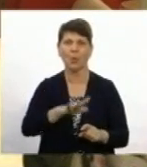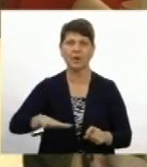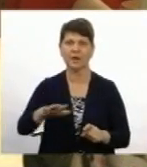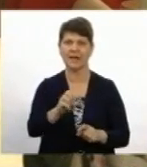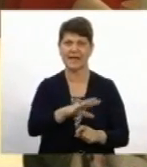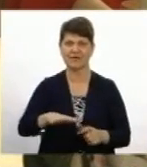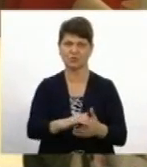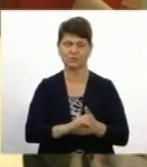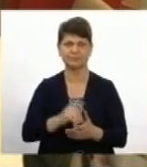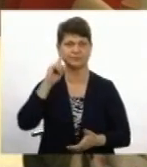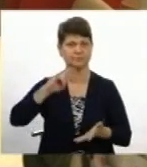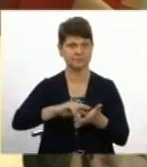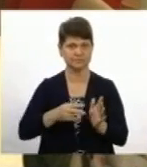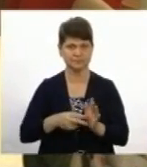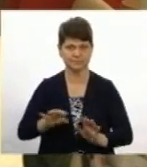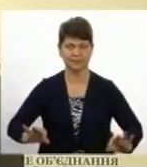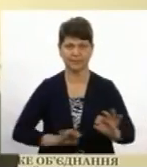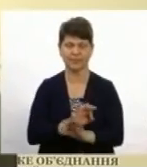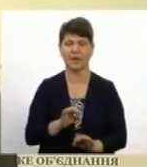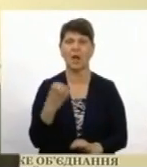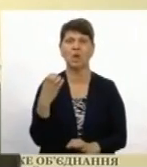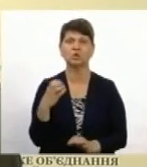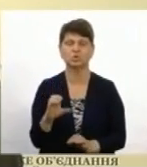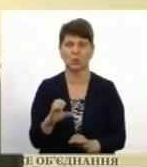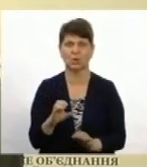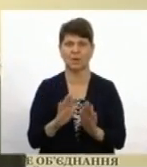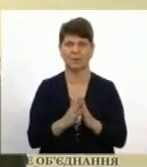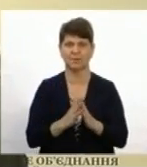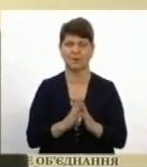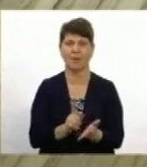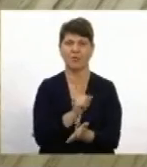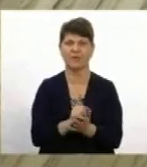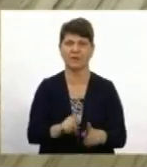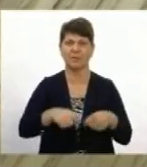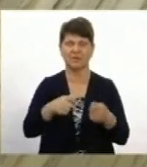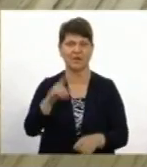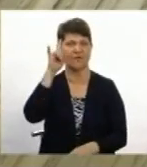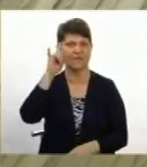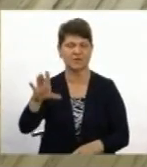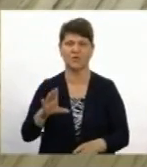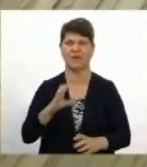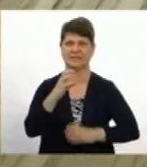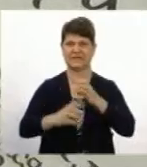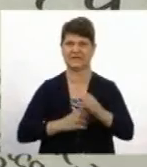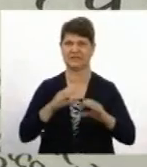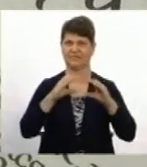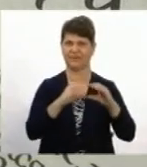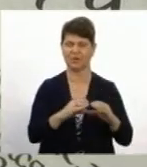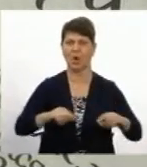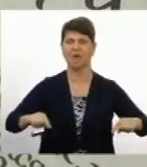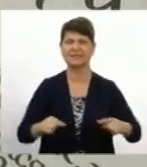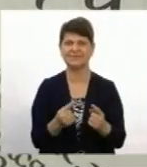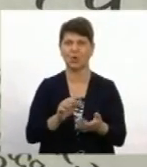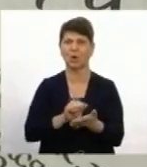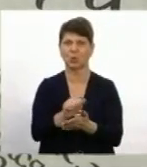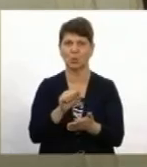За задумом авторів проекту, сотня примірників книги добра має бути передана до найвідоміших книгозбірень світу. Крім того, створено і